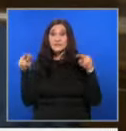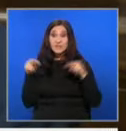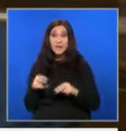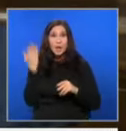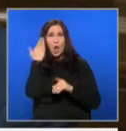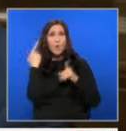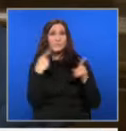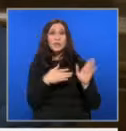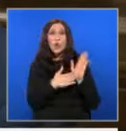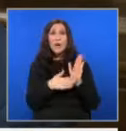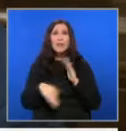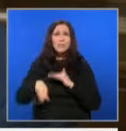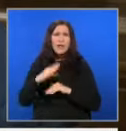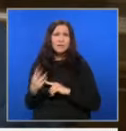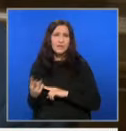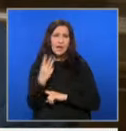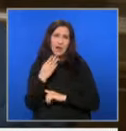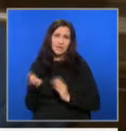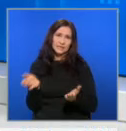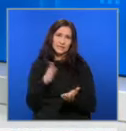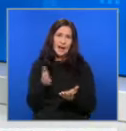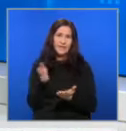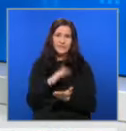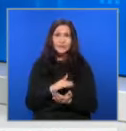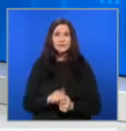над 3000 страници.